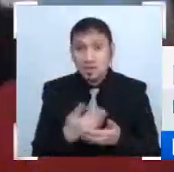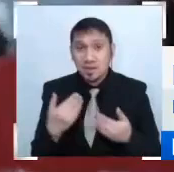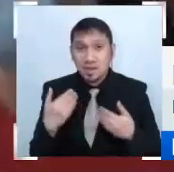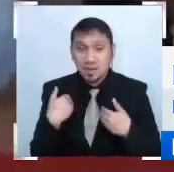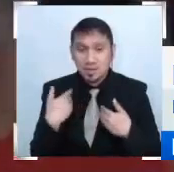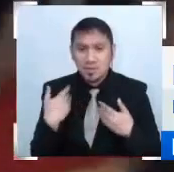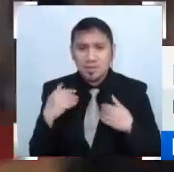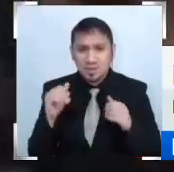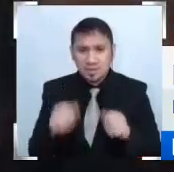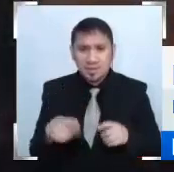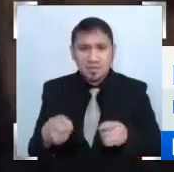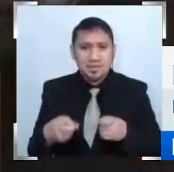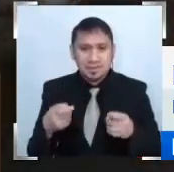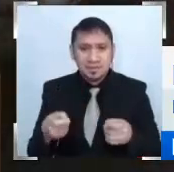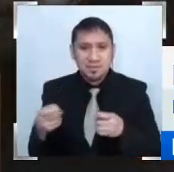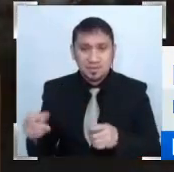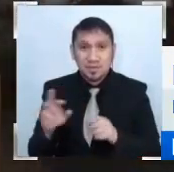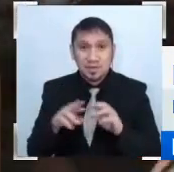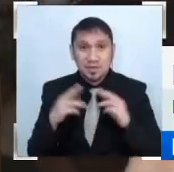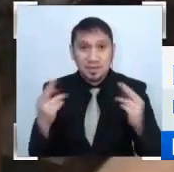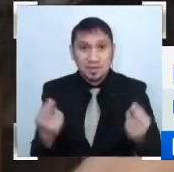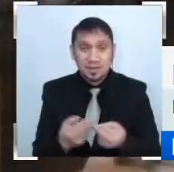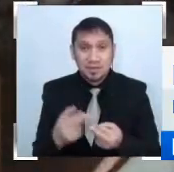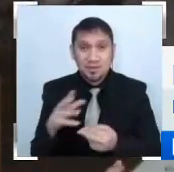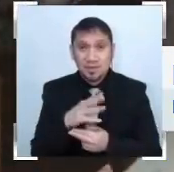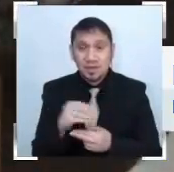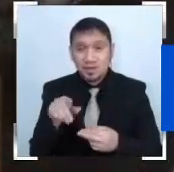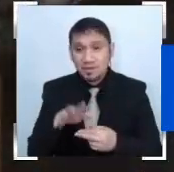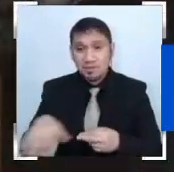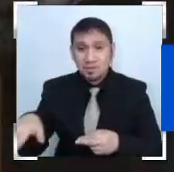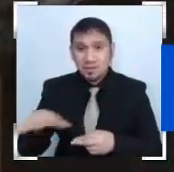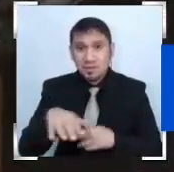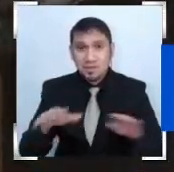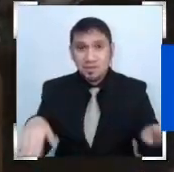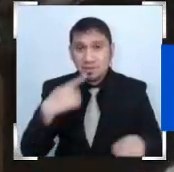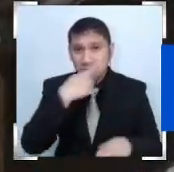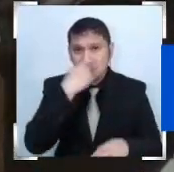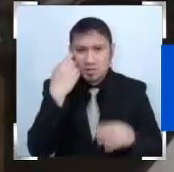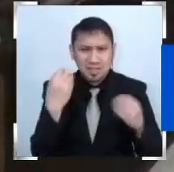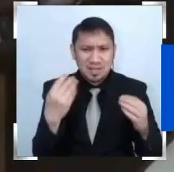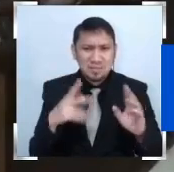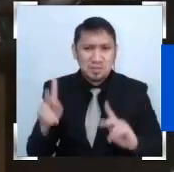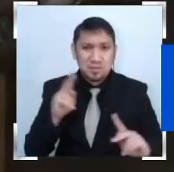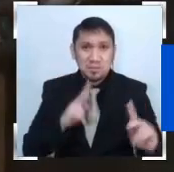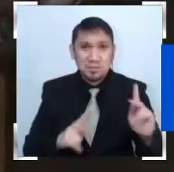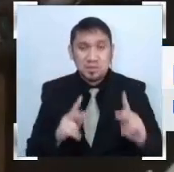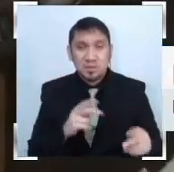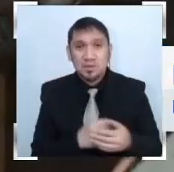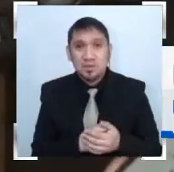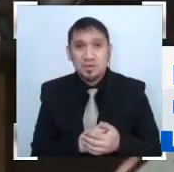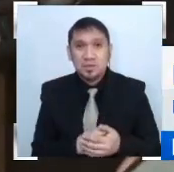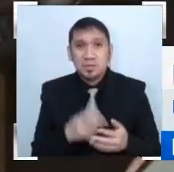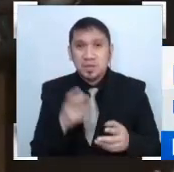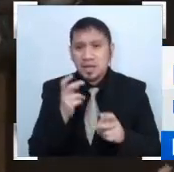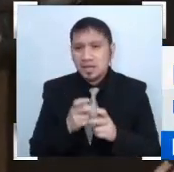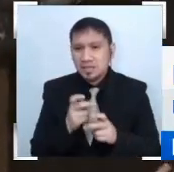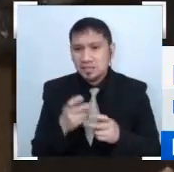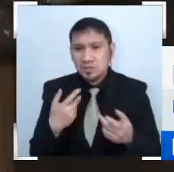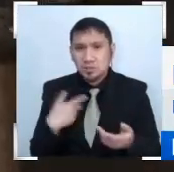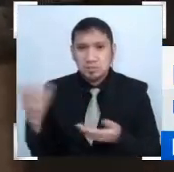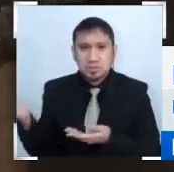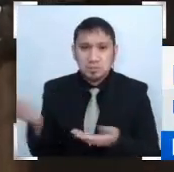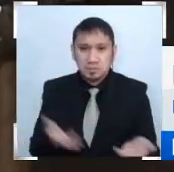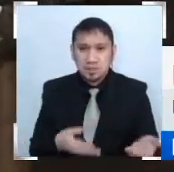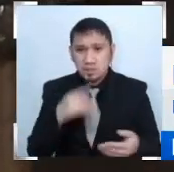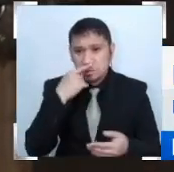para sa mga kaanak at mga inaanak. Sobrang dami po kasi talagang tao. Kaya ang hirap po magdala ng bata. Huwag na lang po